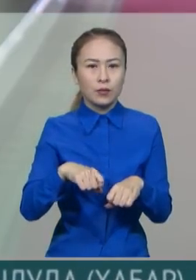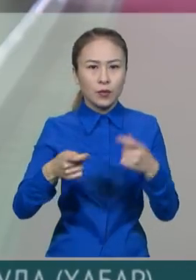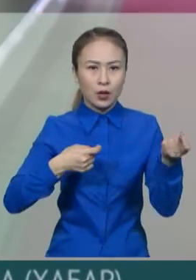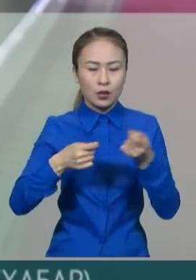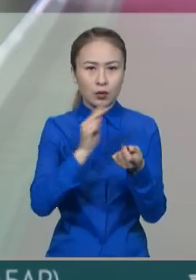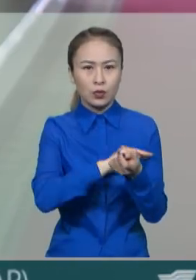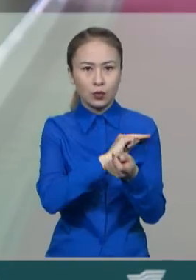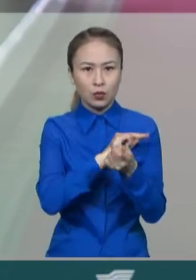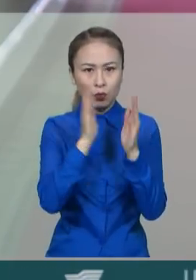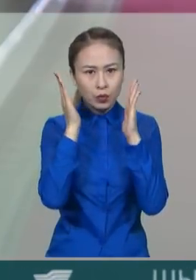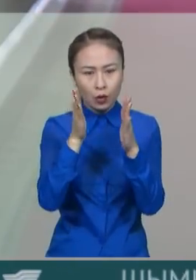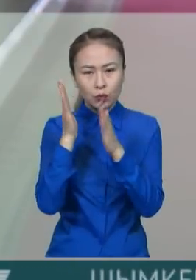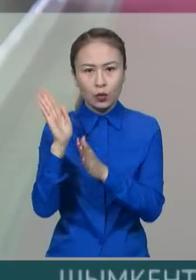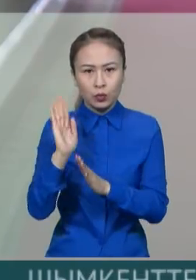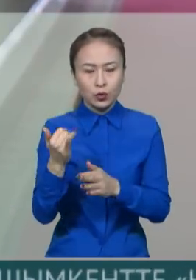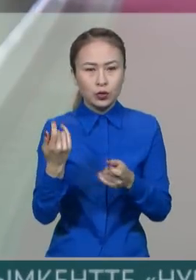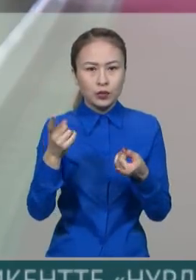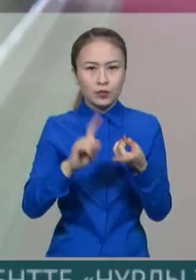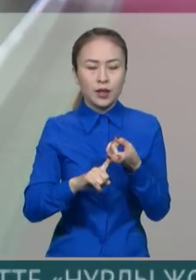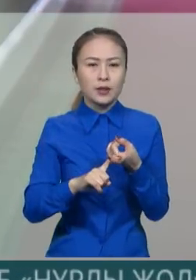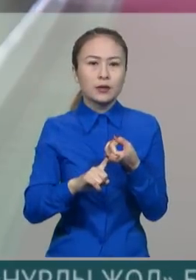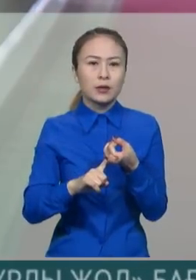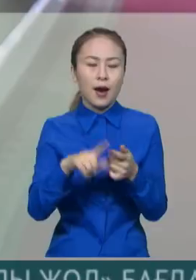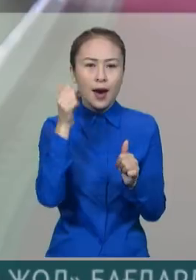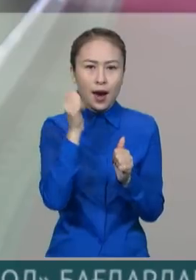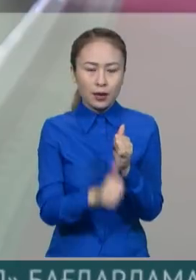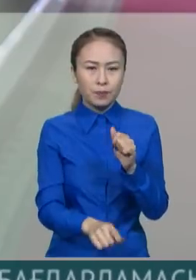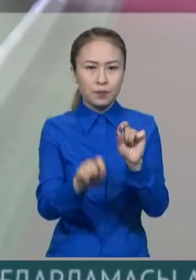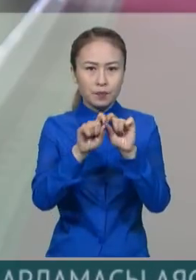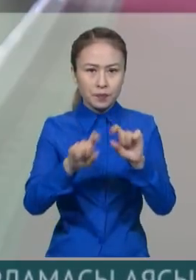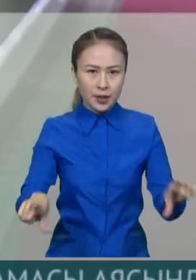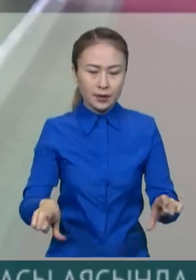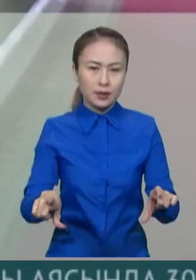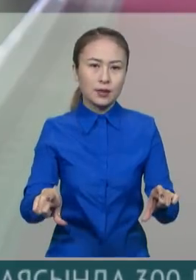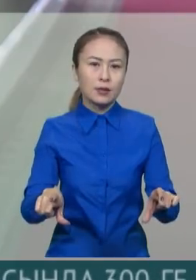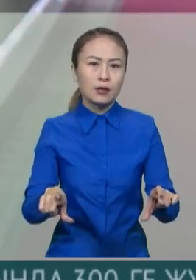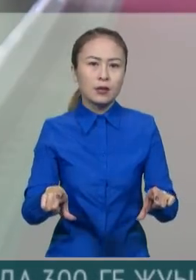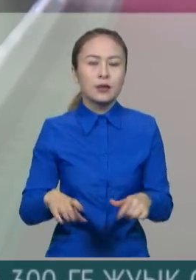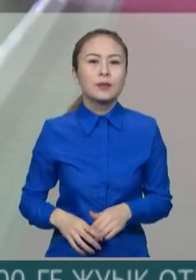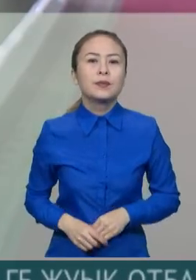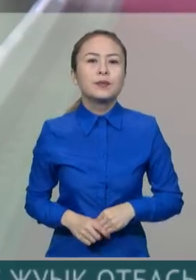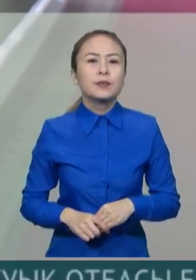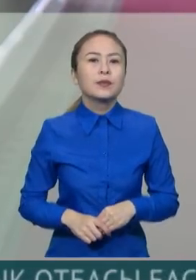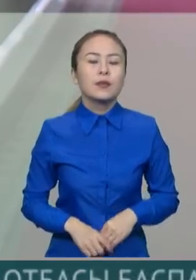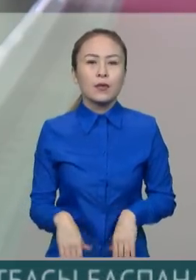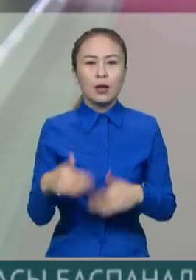жұмыс атқарылады. Бұл енді әрбір мектептің, әрбір жаңағы